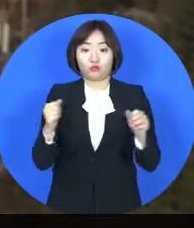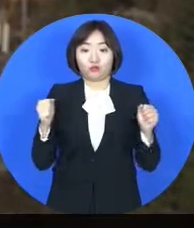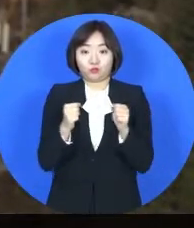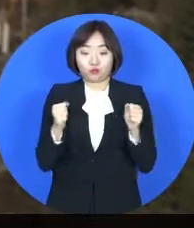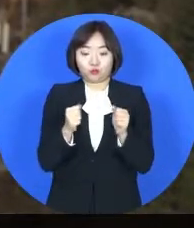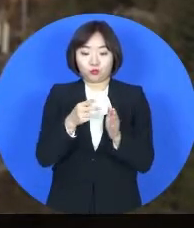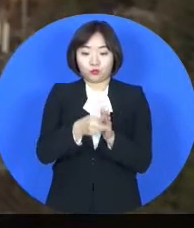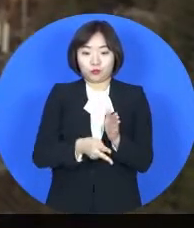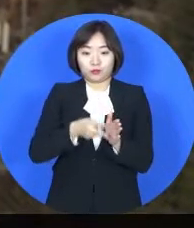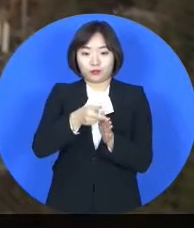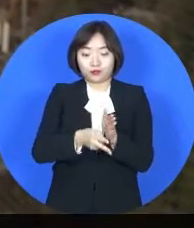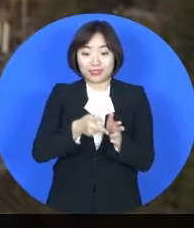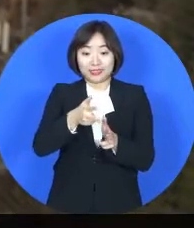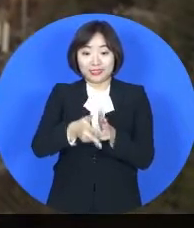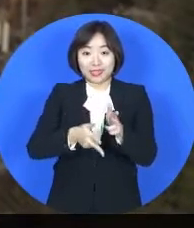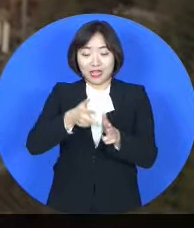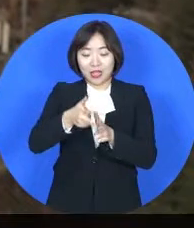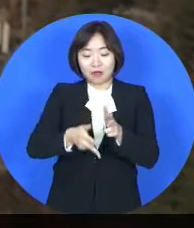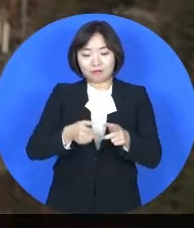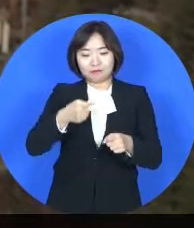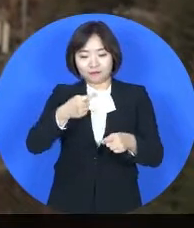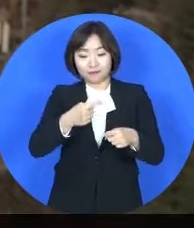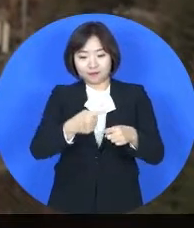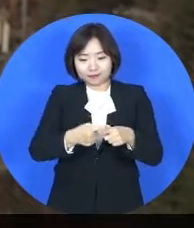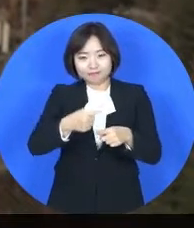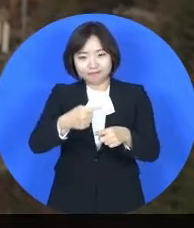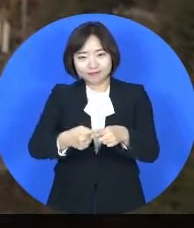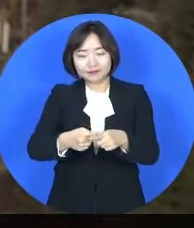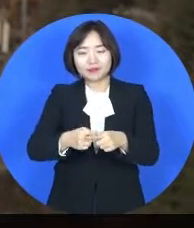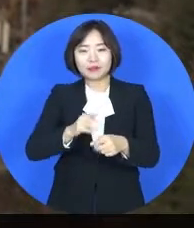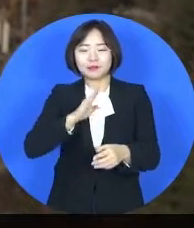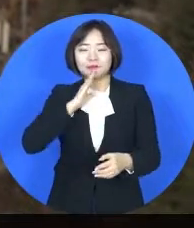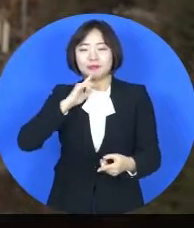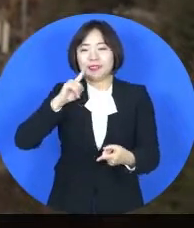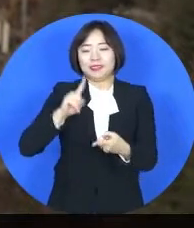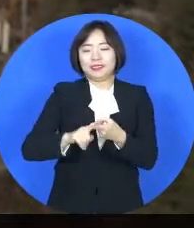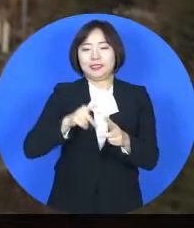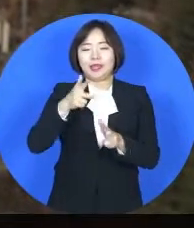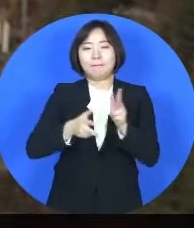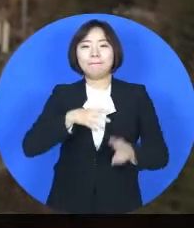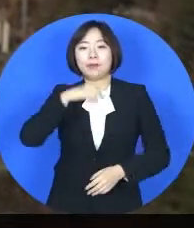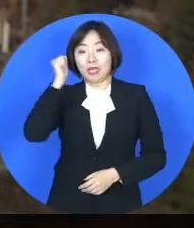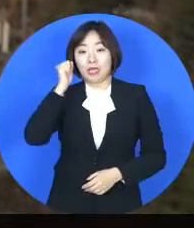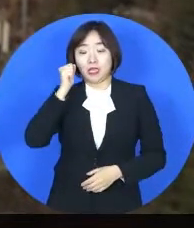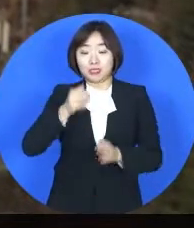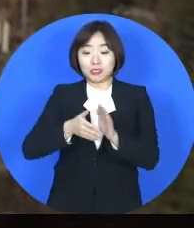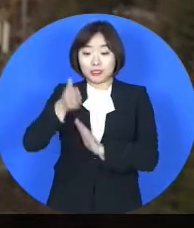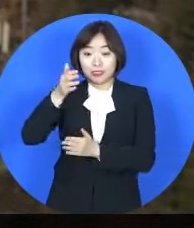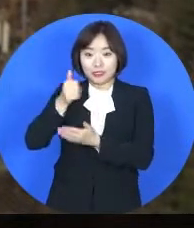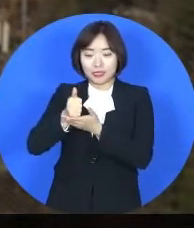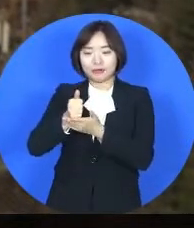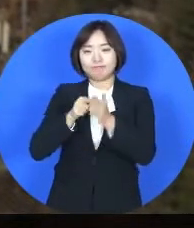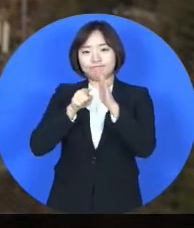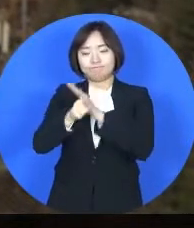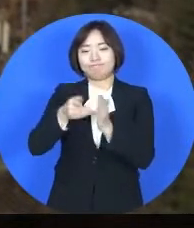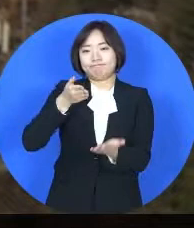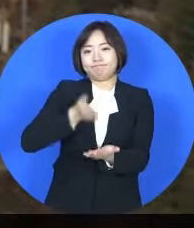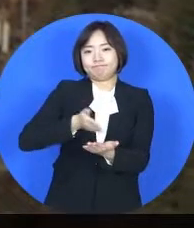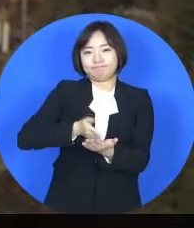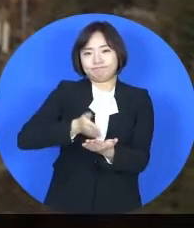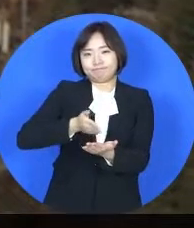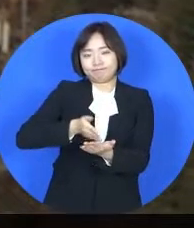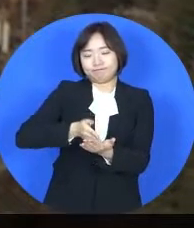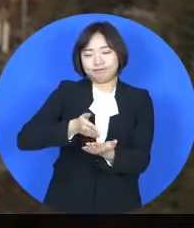중부권 동서횡단철도 건설 사업이 부분적으로 예비 타당성 조사 면제 사업에 선정됨에 따라 구본영 시장은 브리핑을